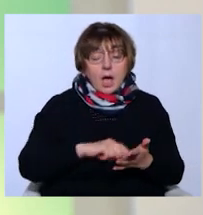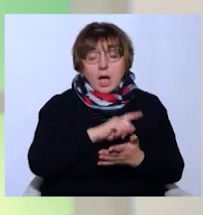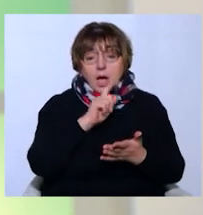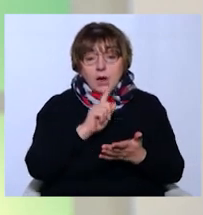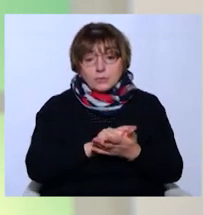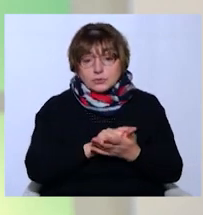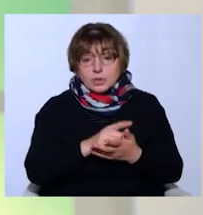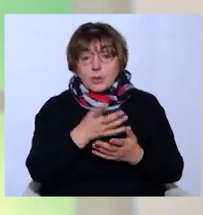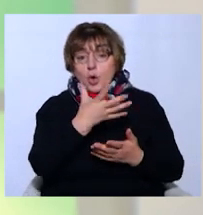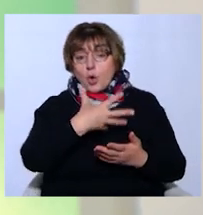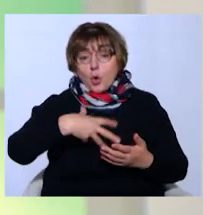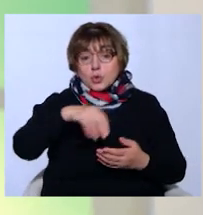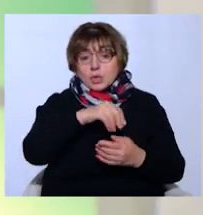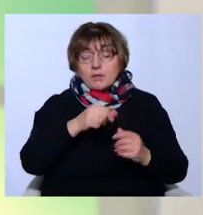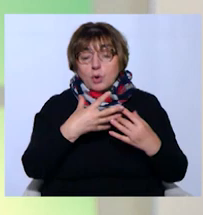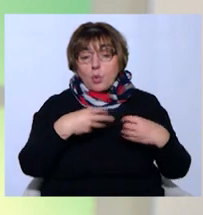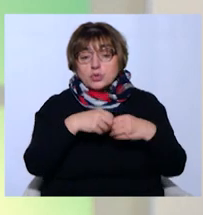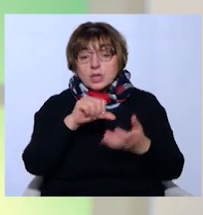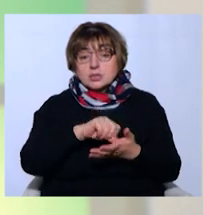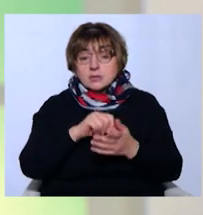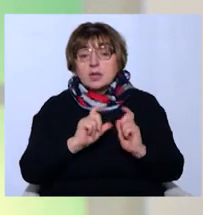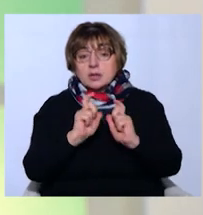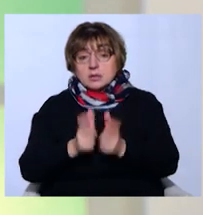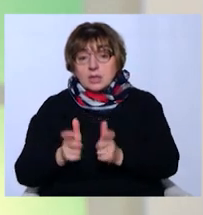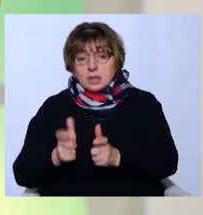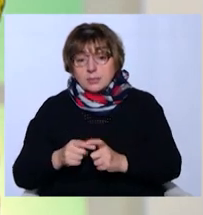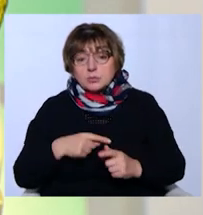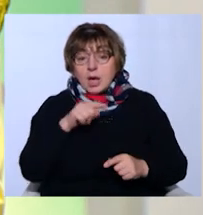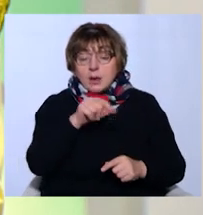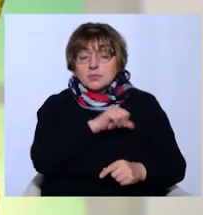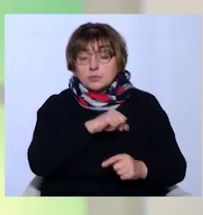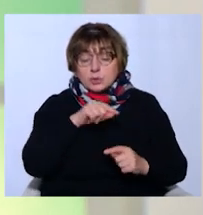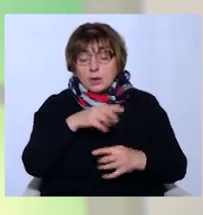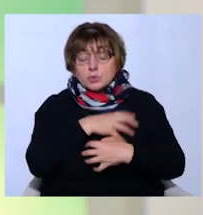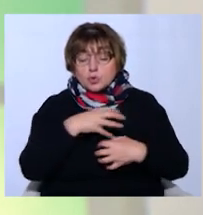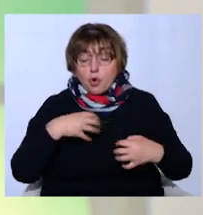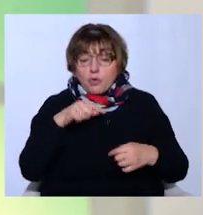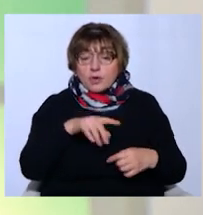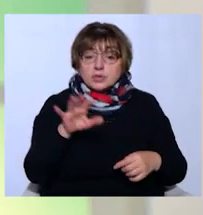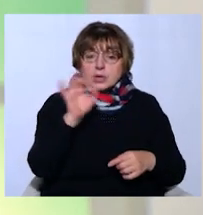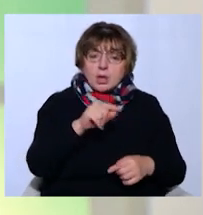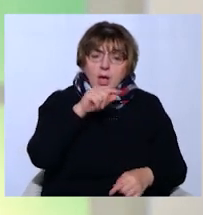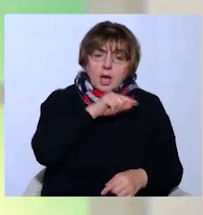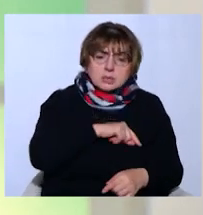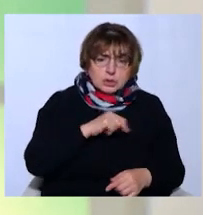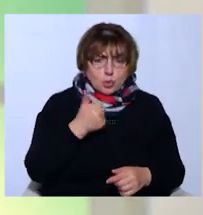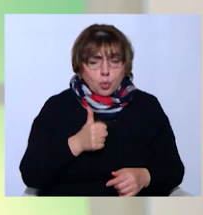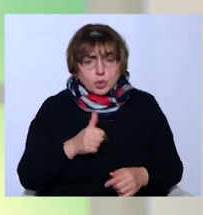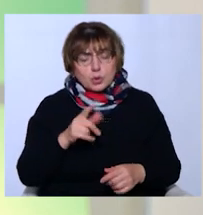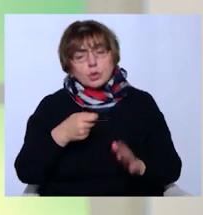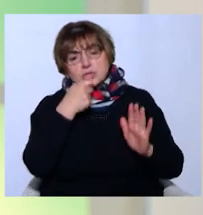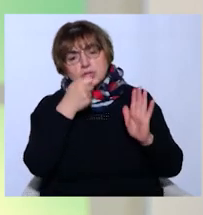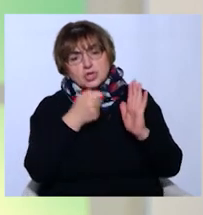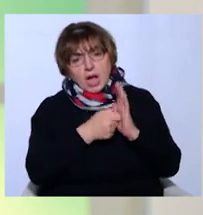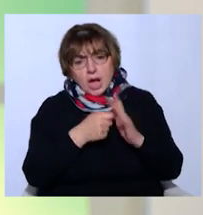წევრი ამაზე თანახმა უნდა იყოს. გარდა ამისა, თქვენ უნდა შეისწავლოთ ამ ცხოველის შესახებ, რა ხასიათებს მას, რით